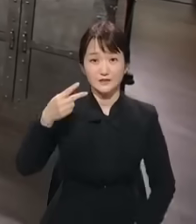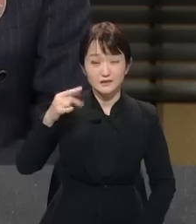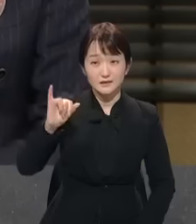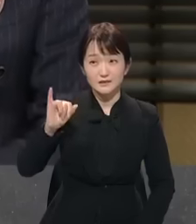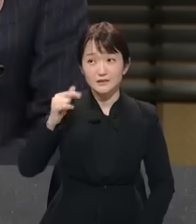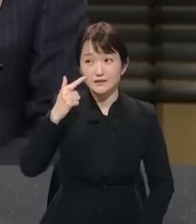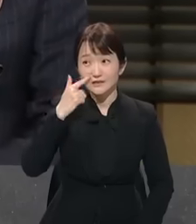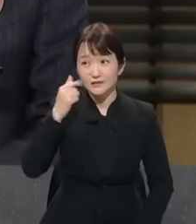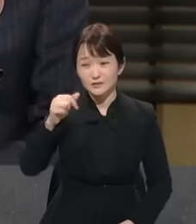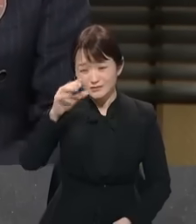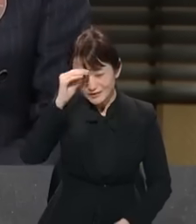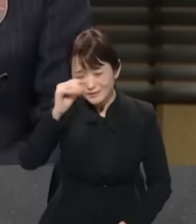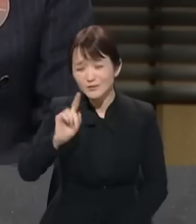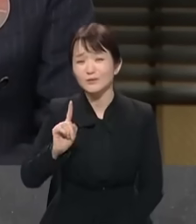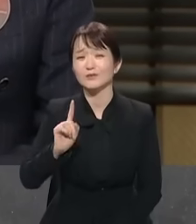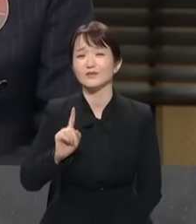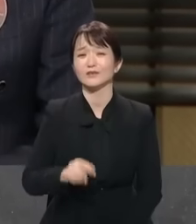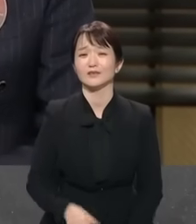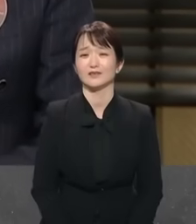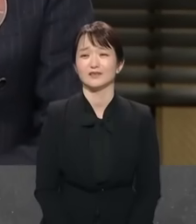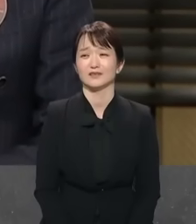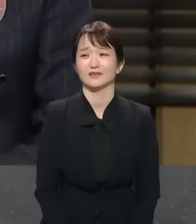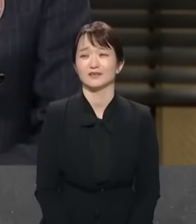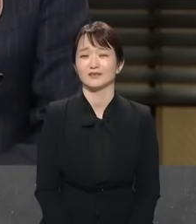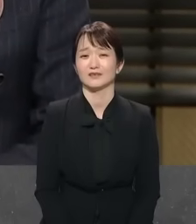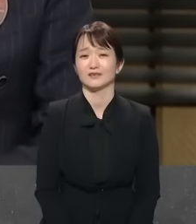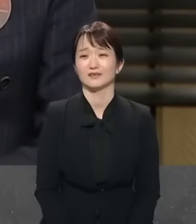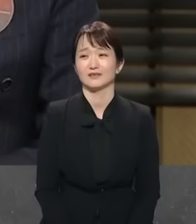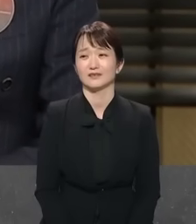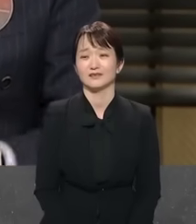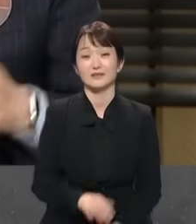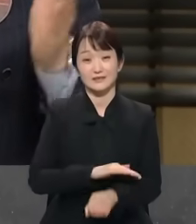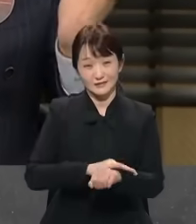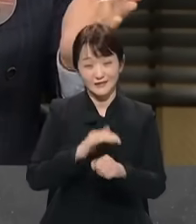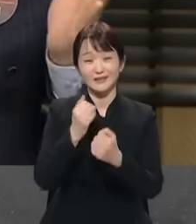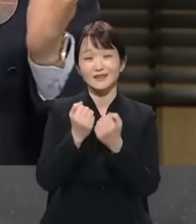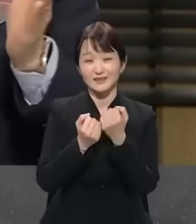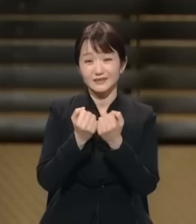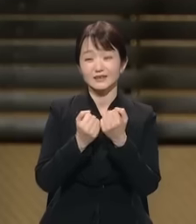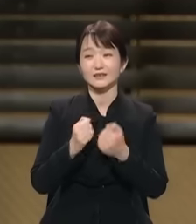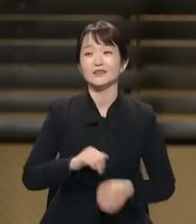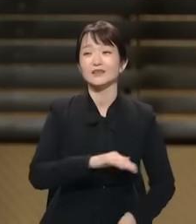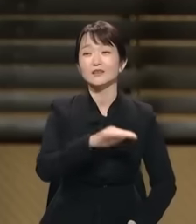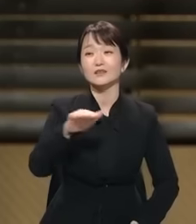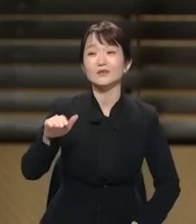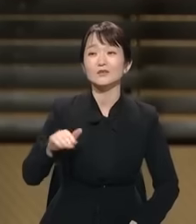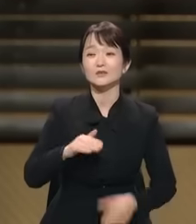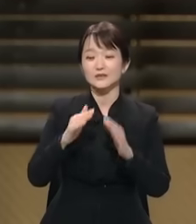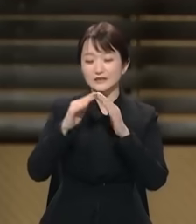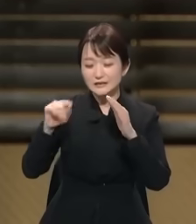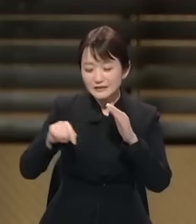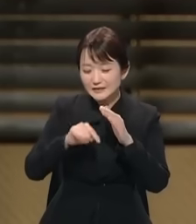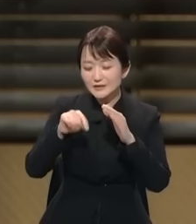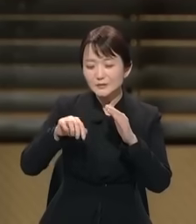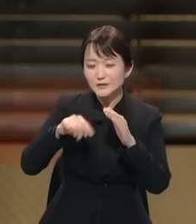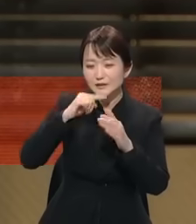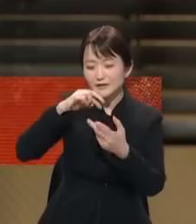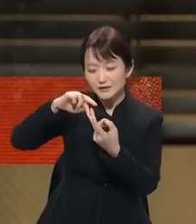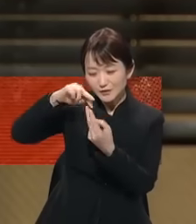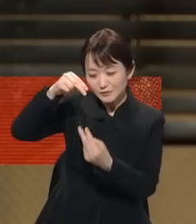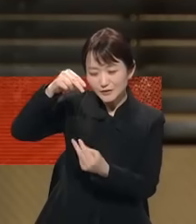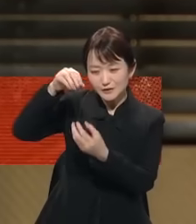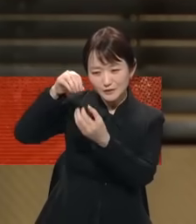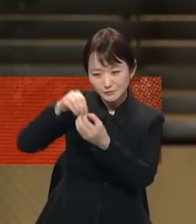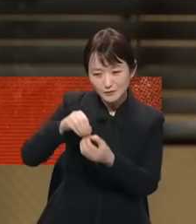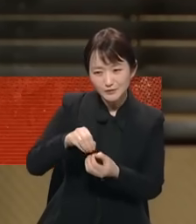하면 이게 어떻게 돼, 이게? 글쎄, 뭐 잘 해석을 하자면 우리 집안 DNA를 네가 물려받은 거다, 뭐 이런